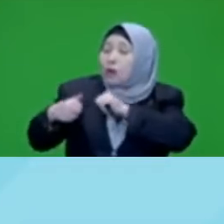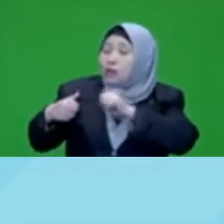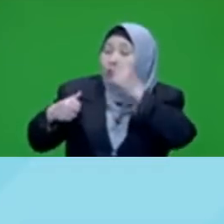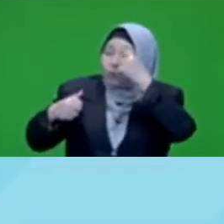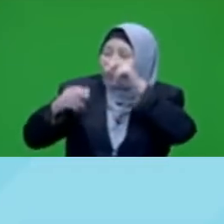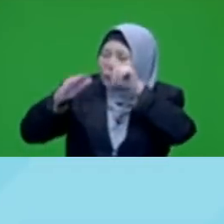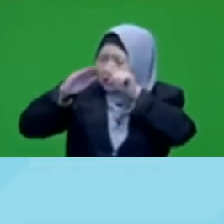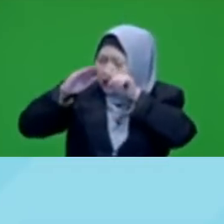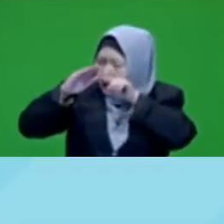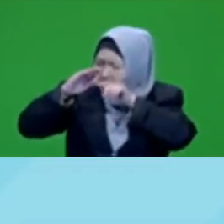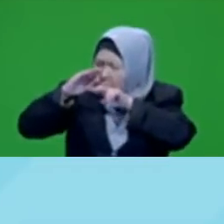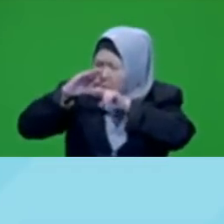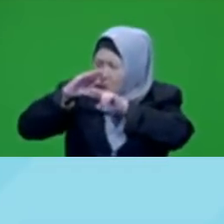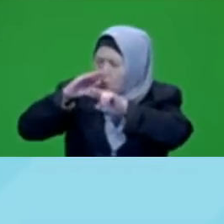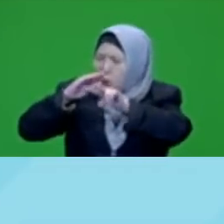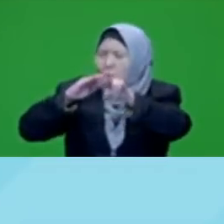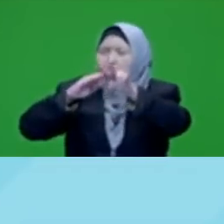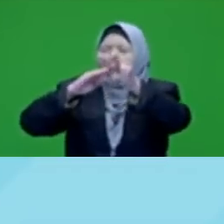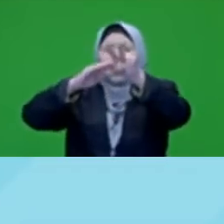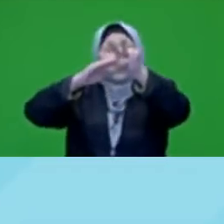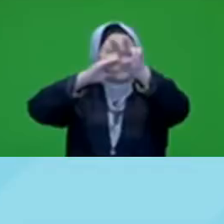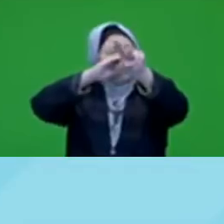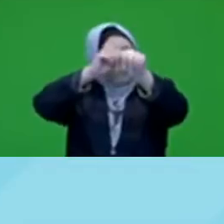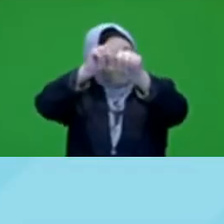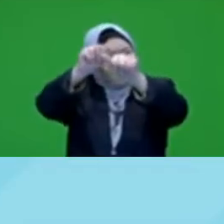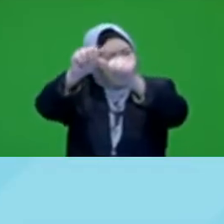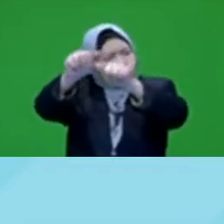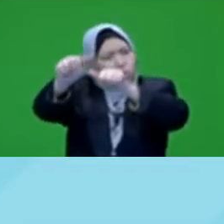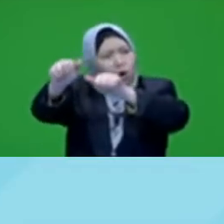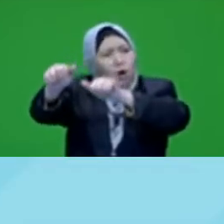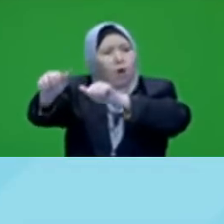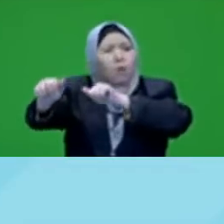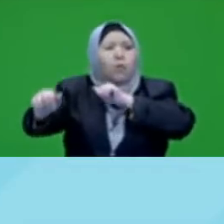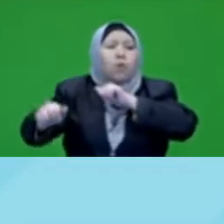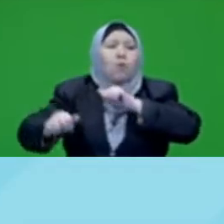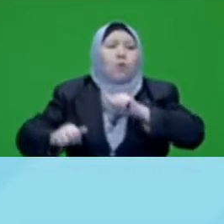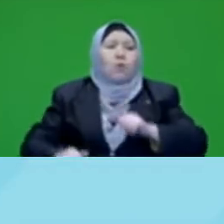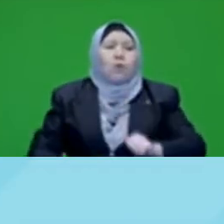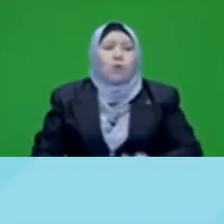yang tersirat lebih jauh kehendak Tuhan.